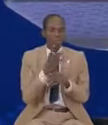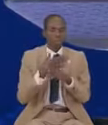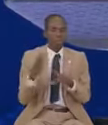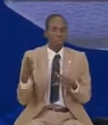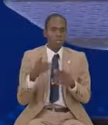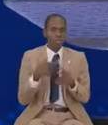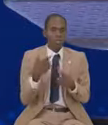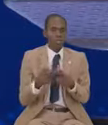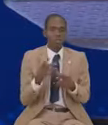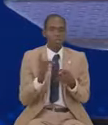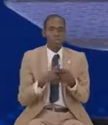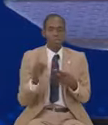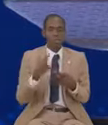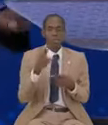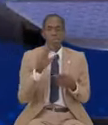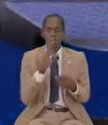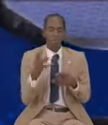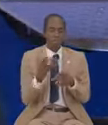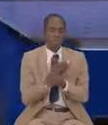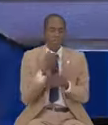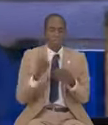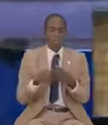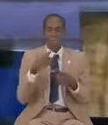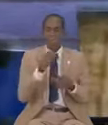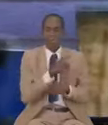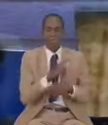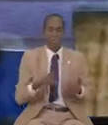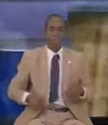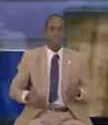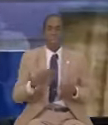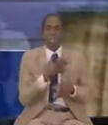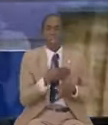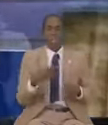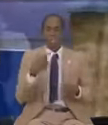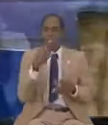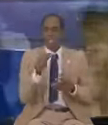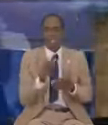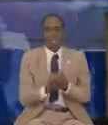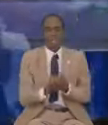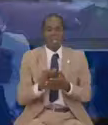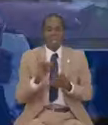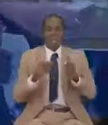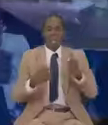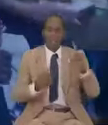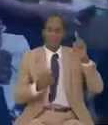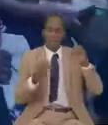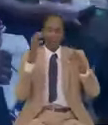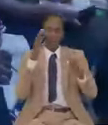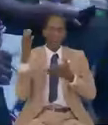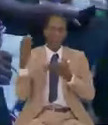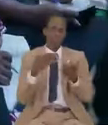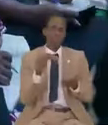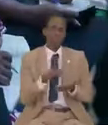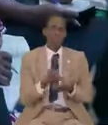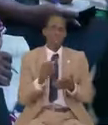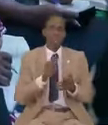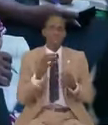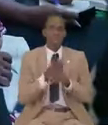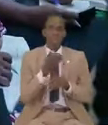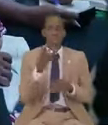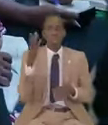ramènerai dans le lieu du je vous ai fait aller en captivité cependant vous dites je serai là dit que oui c'est moi qui vous